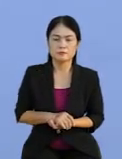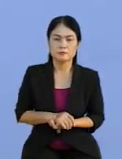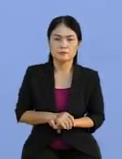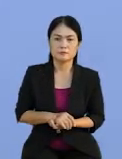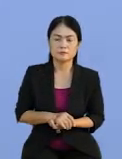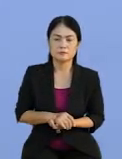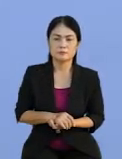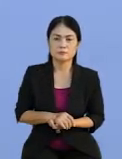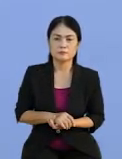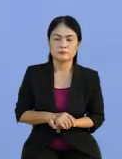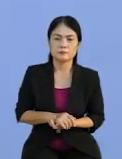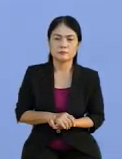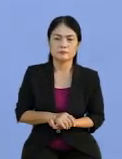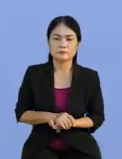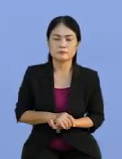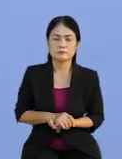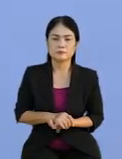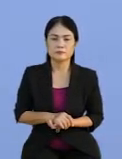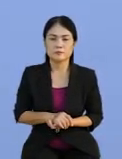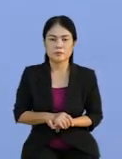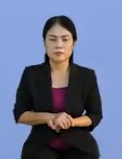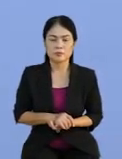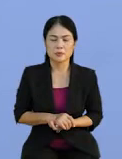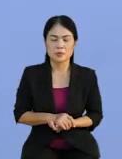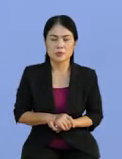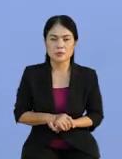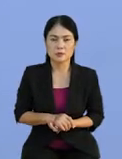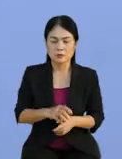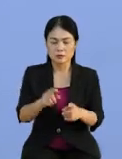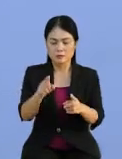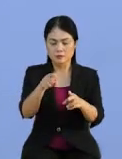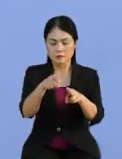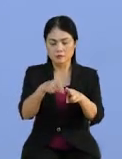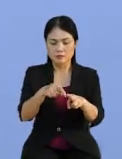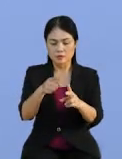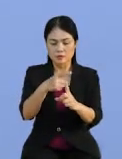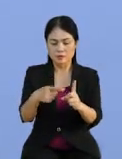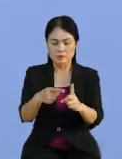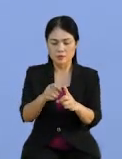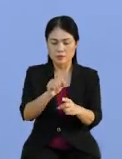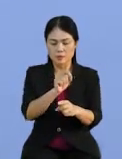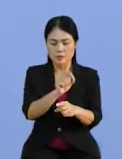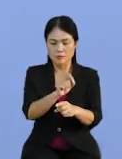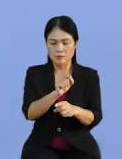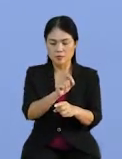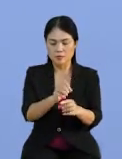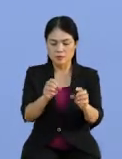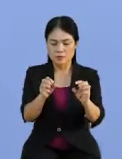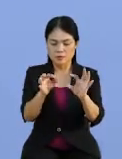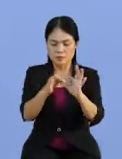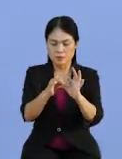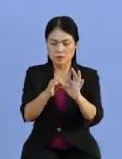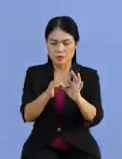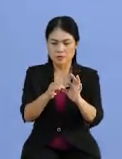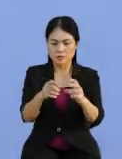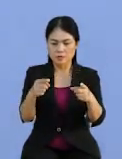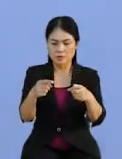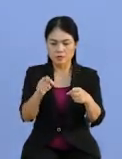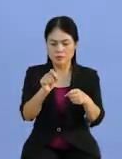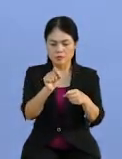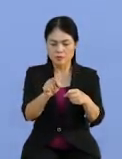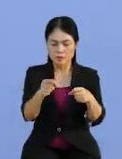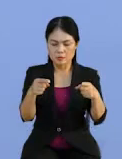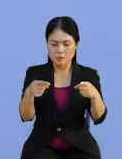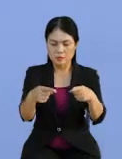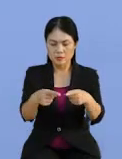chập đám cu cần lạc bắn toát chân phí trong nội ố cho trong môi năng trong nội cửa sạp dương bán ở mũm